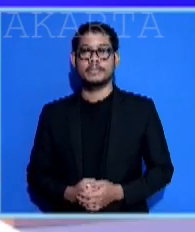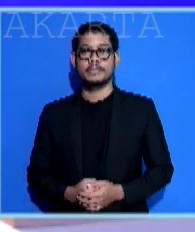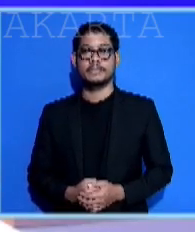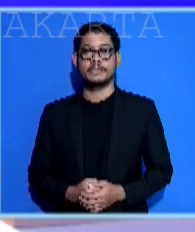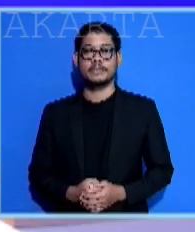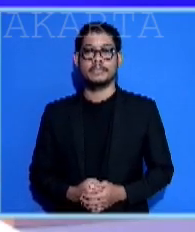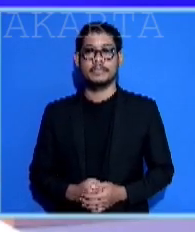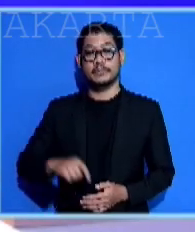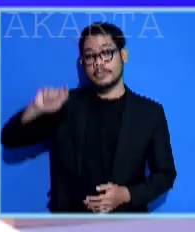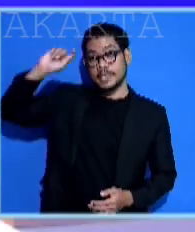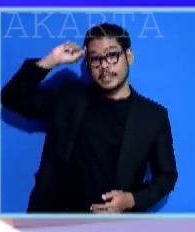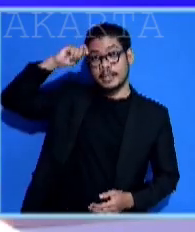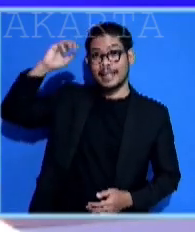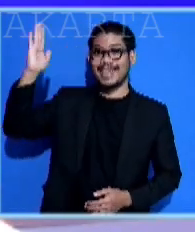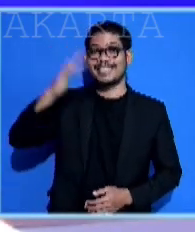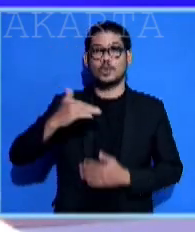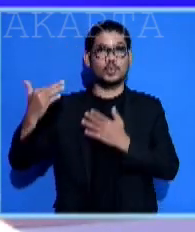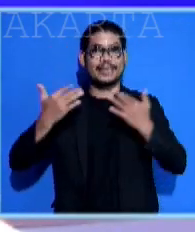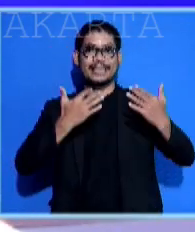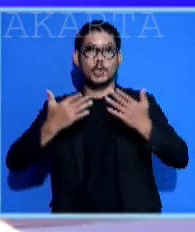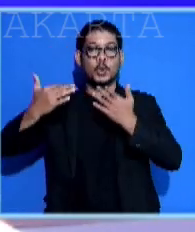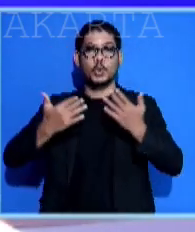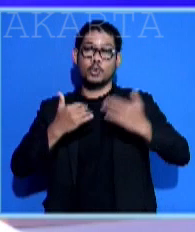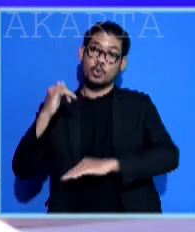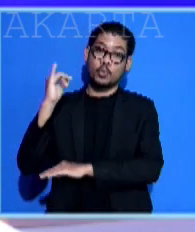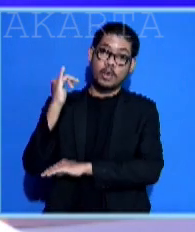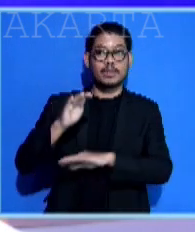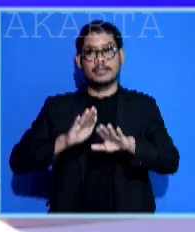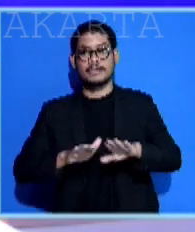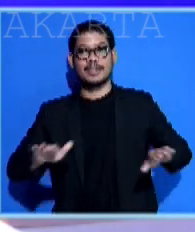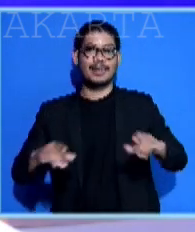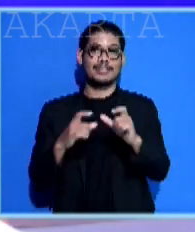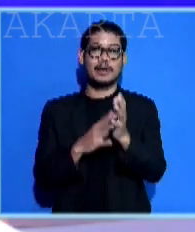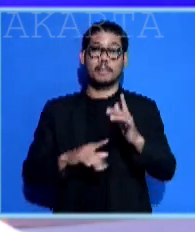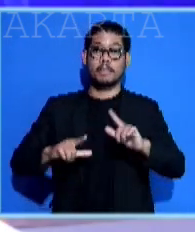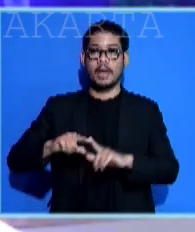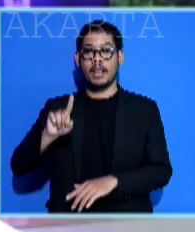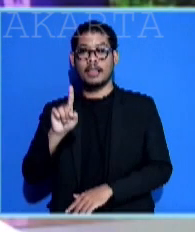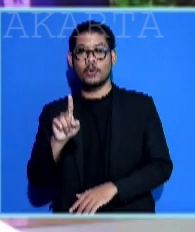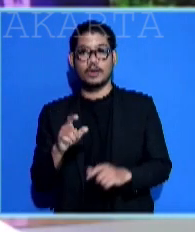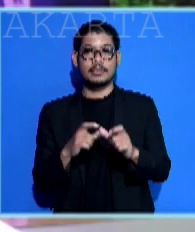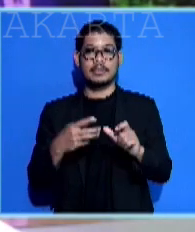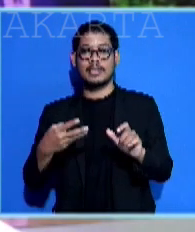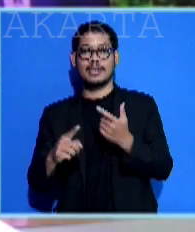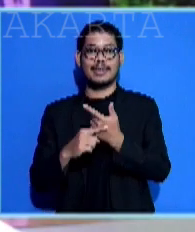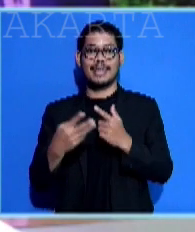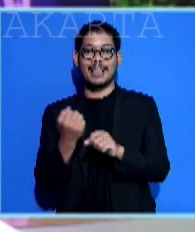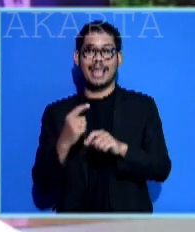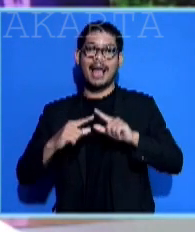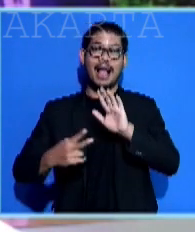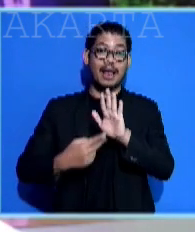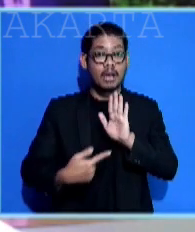Memperingati hari jadi Daerah Istimewa Yogyakarta, siswa-siswi SMA Negeri 1 Seyegan Kabupaten Sleman unjuk antusias